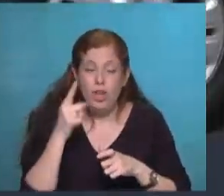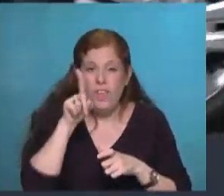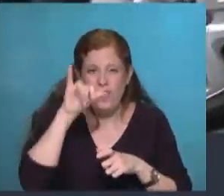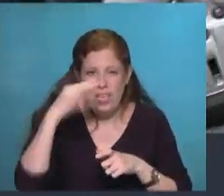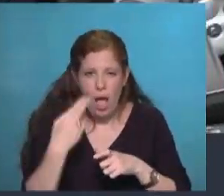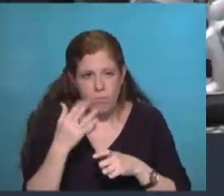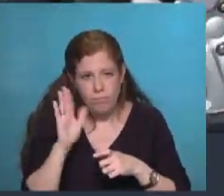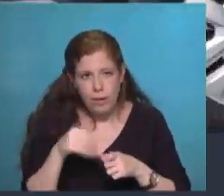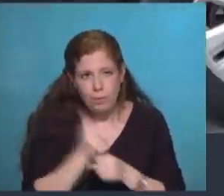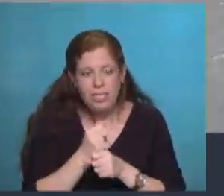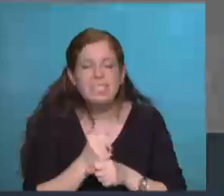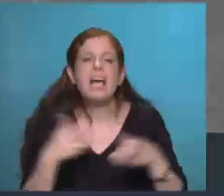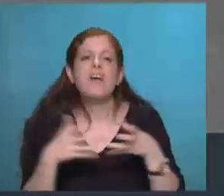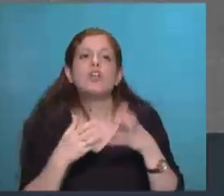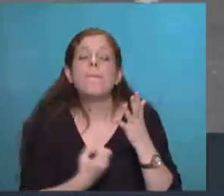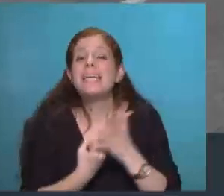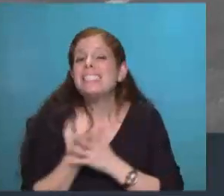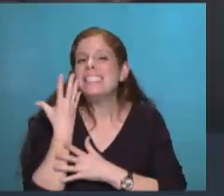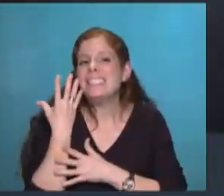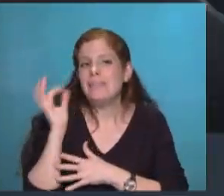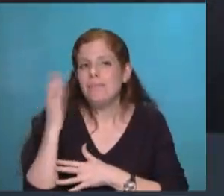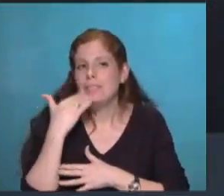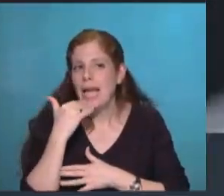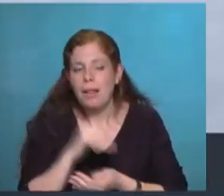חברה שמייסדיה הישראלים.